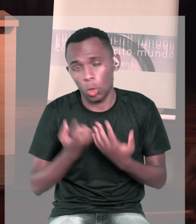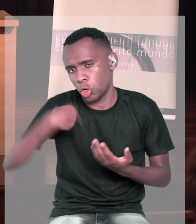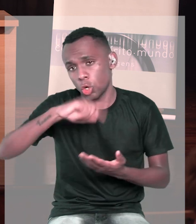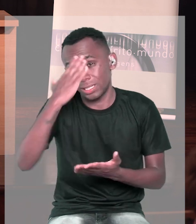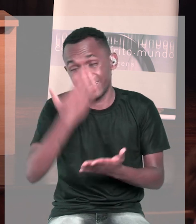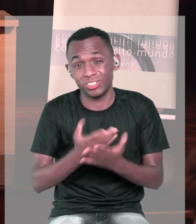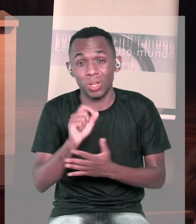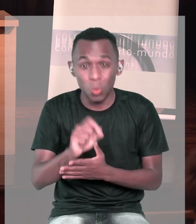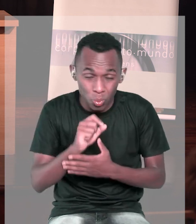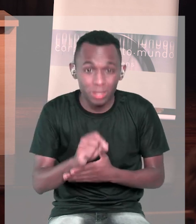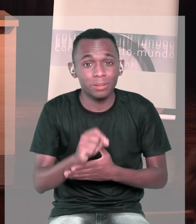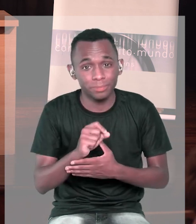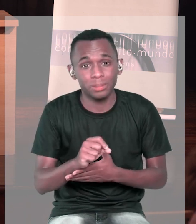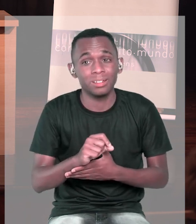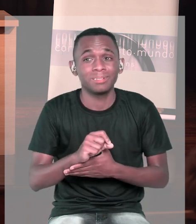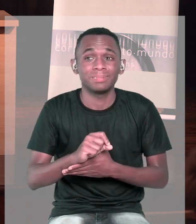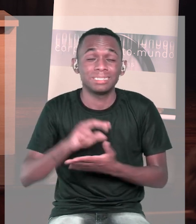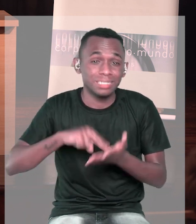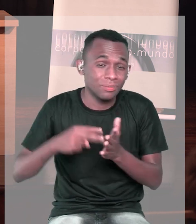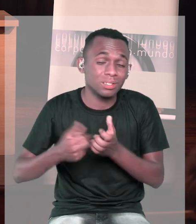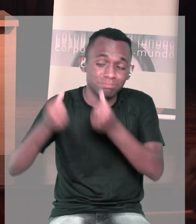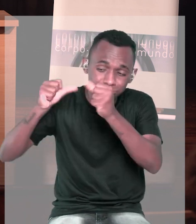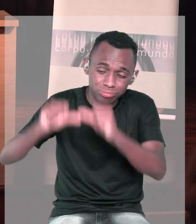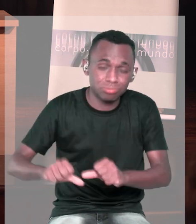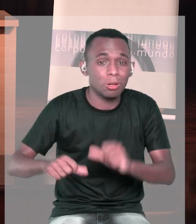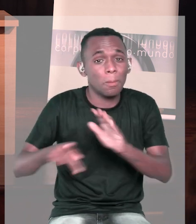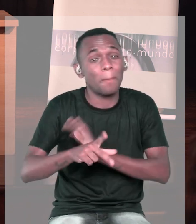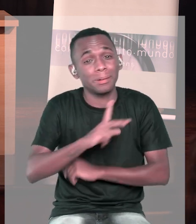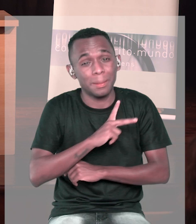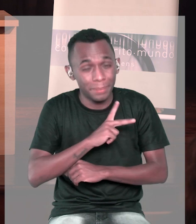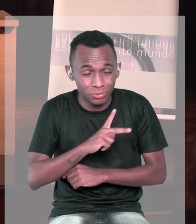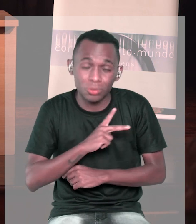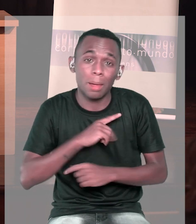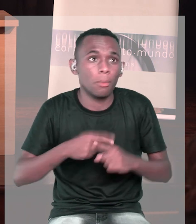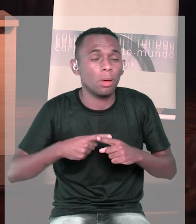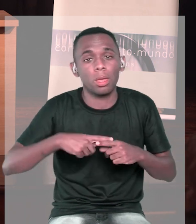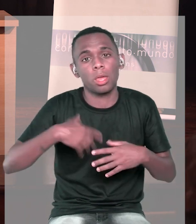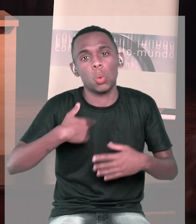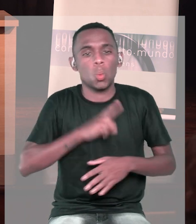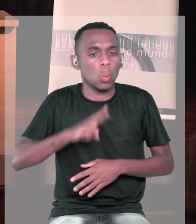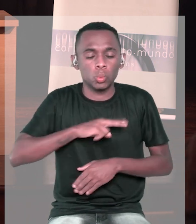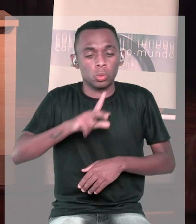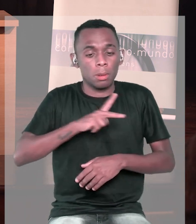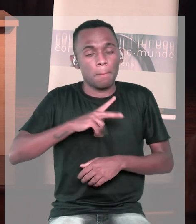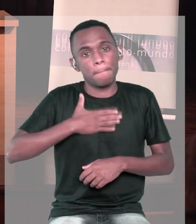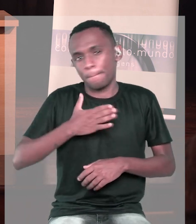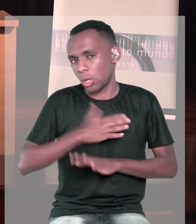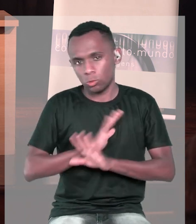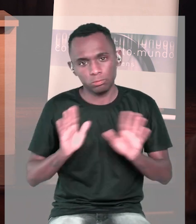crer que o abuso é a herança maldita da propriedade privada. Non, on a l'idée que la propriété privée, elle